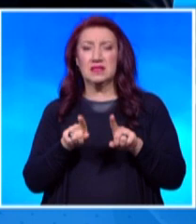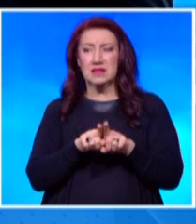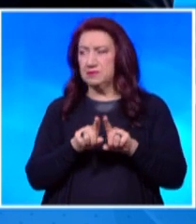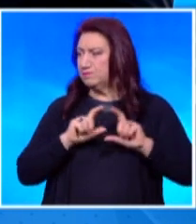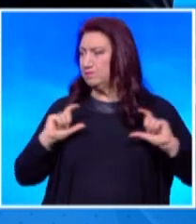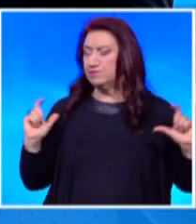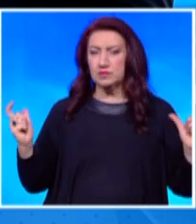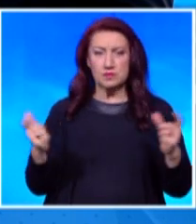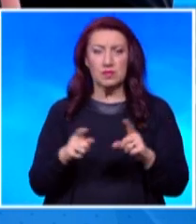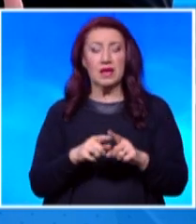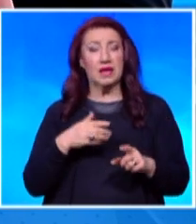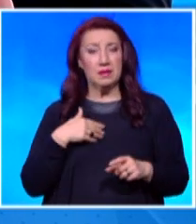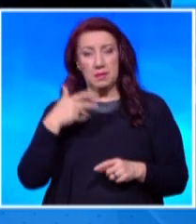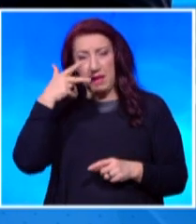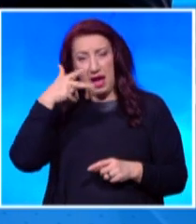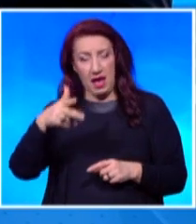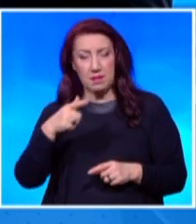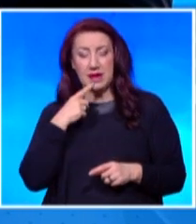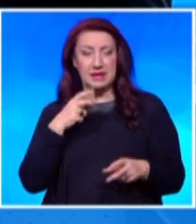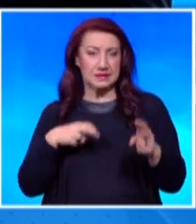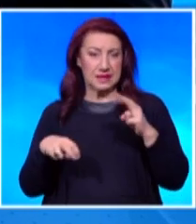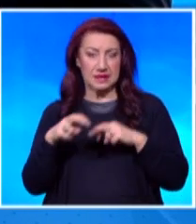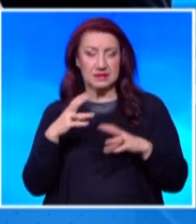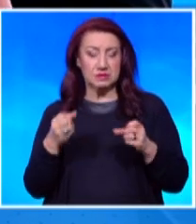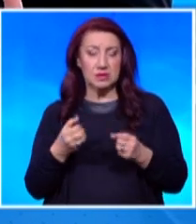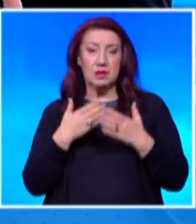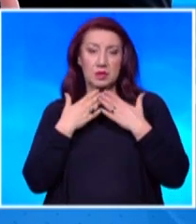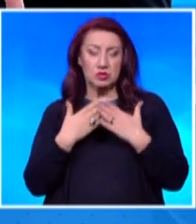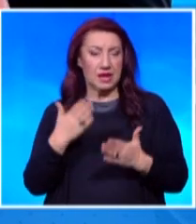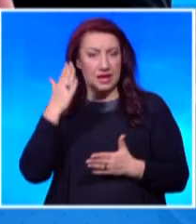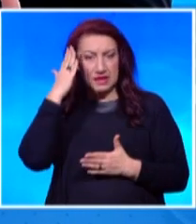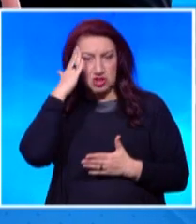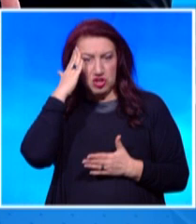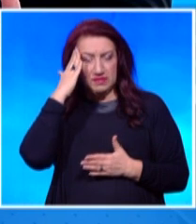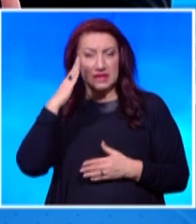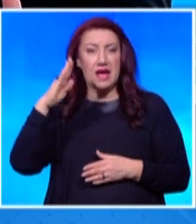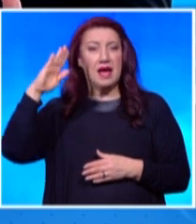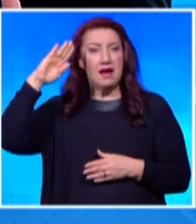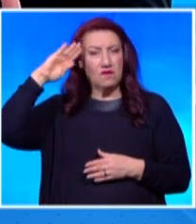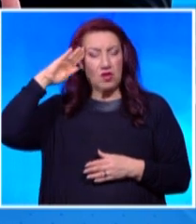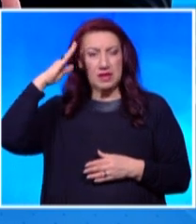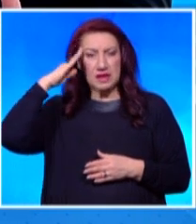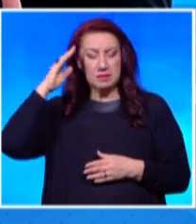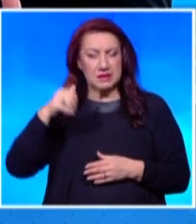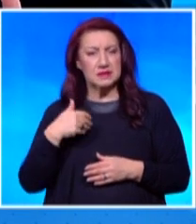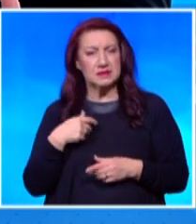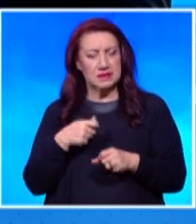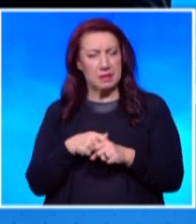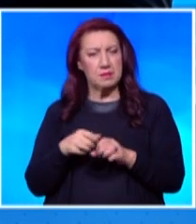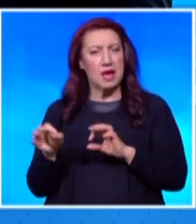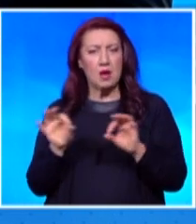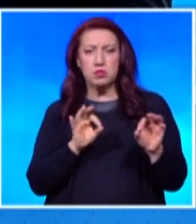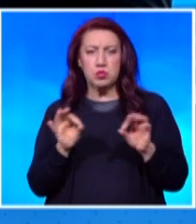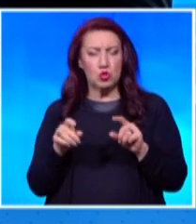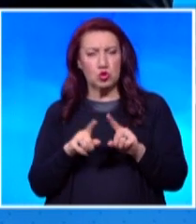тук. Пак казвам, благодарение на държавата и на министъра на отбраната, ние правихме такива учения в Черна гора, където се включи нашия тим в